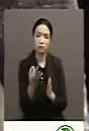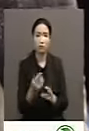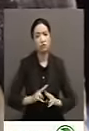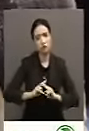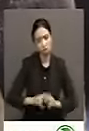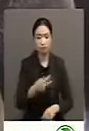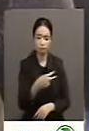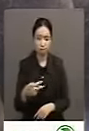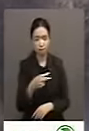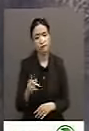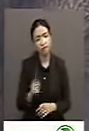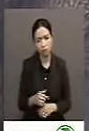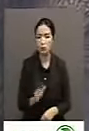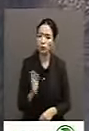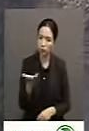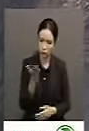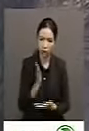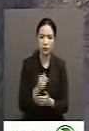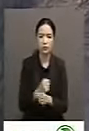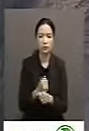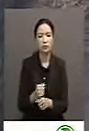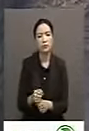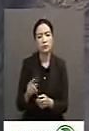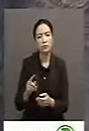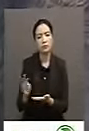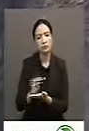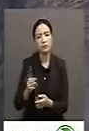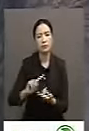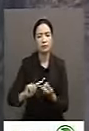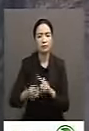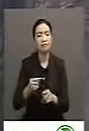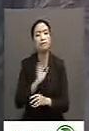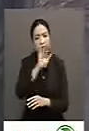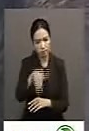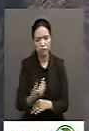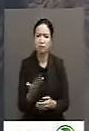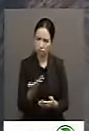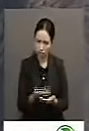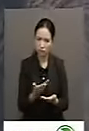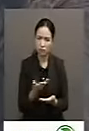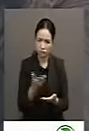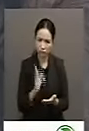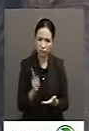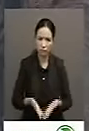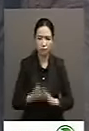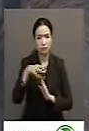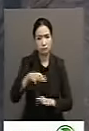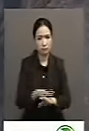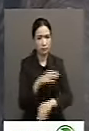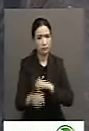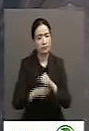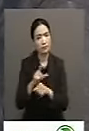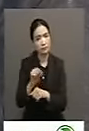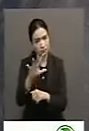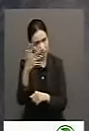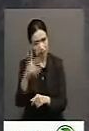ตัวระบุถึงเรื่องของการยุติการทำงานมูลนิธิเพื่อนช้างซึ่งก่อตั้งมาแล้ว25ปีค่ะพร้อมทั้งภาพเอกสาร